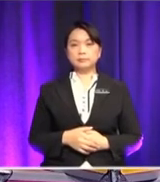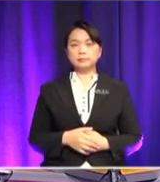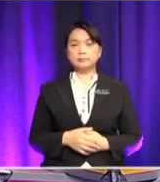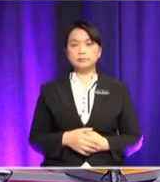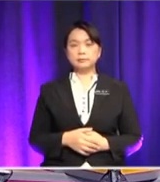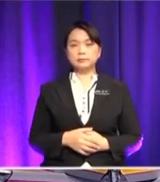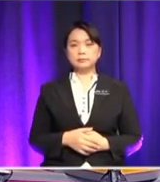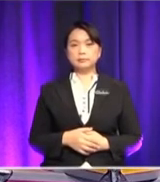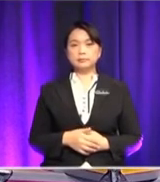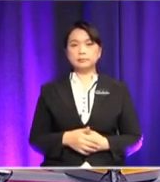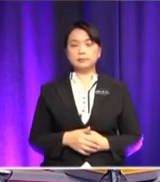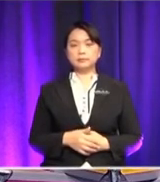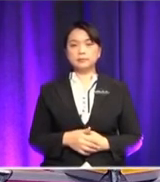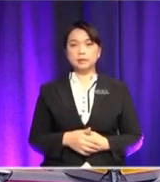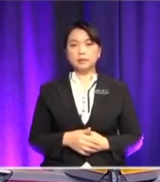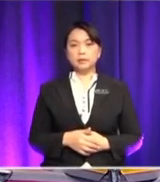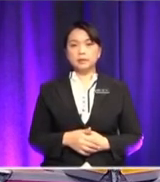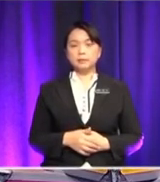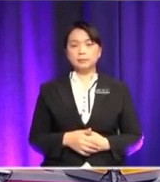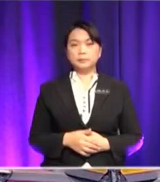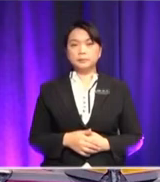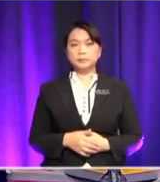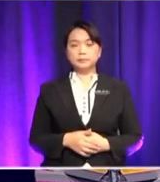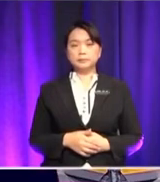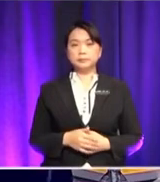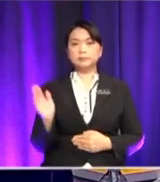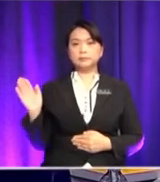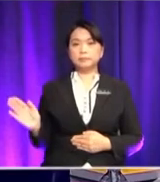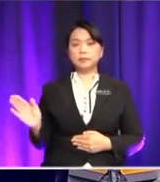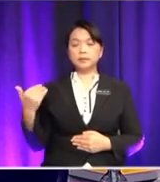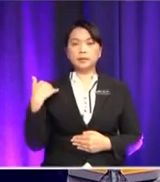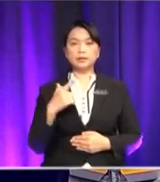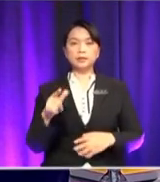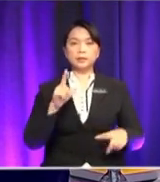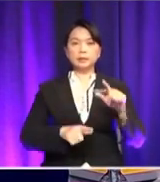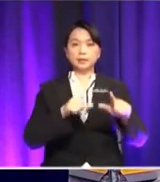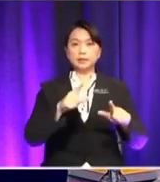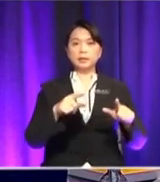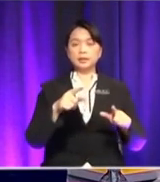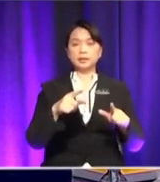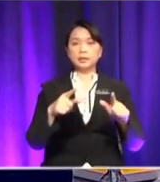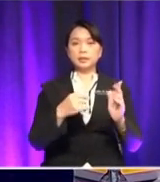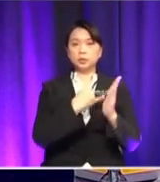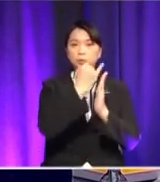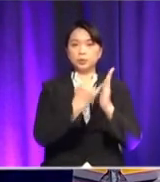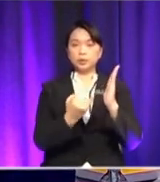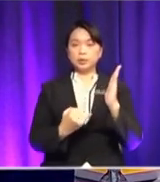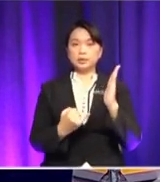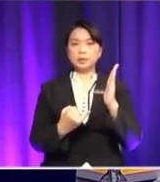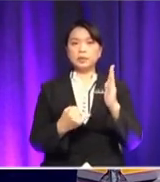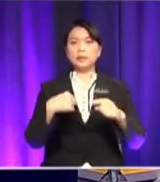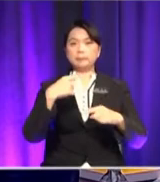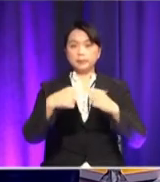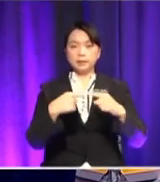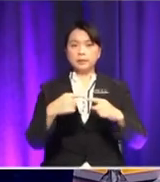teal Imas dan tebel kalian oke oke Ini adalah langkah-langkah melukis pelambung below kamu dapat pelan